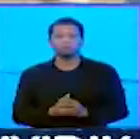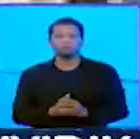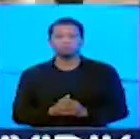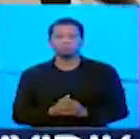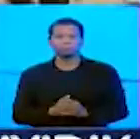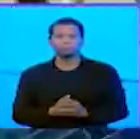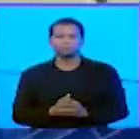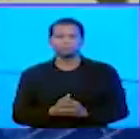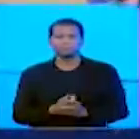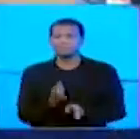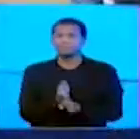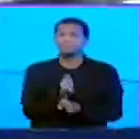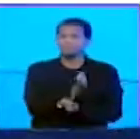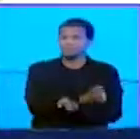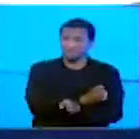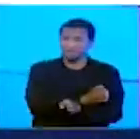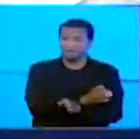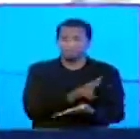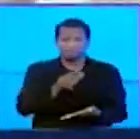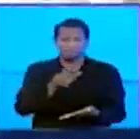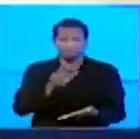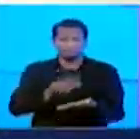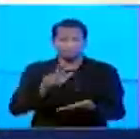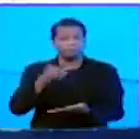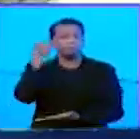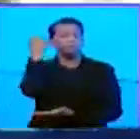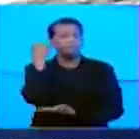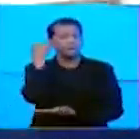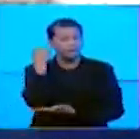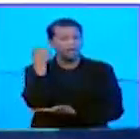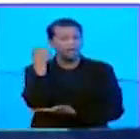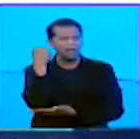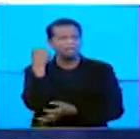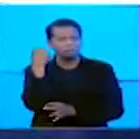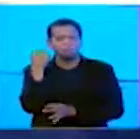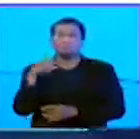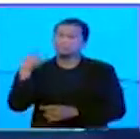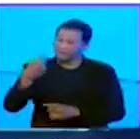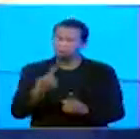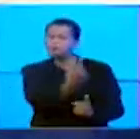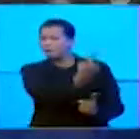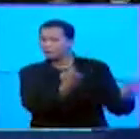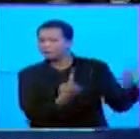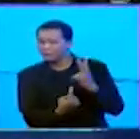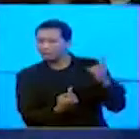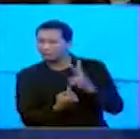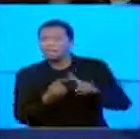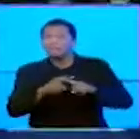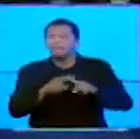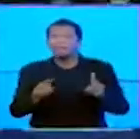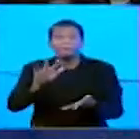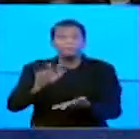ditetapkan menjadi tersangka Gisella Anastasia selalu hadir tepat waktu di Polda Metro Jaya namun pada Hai staf kali ini saat ditetapkan